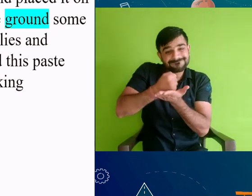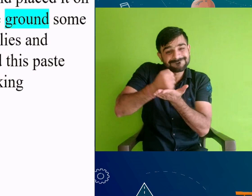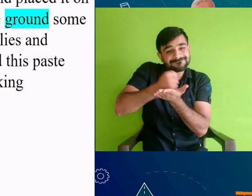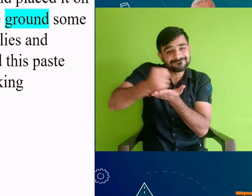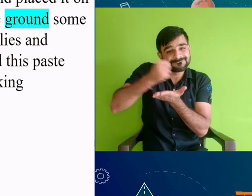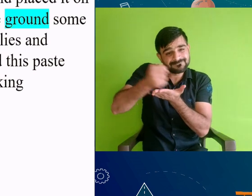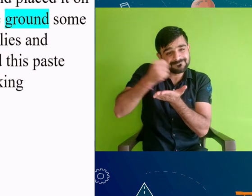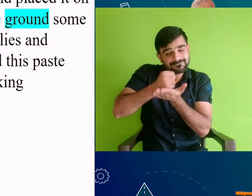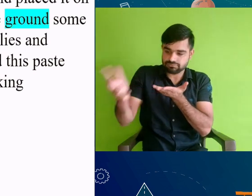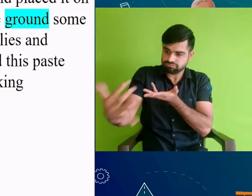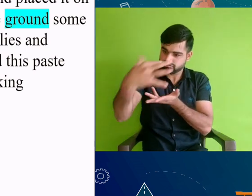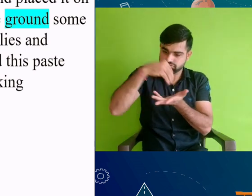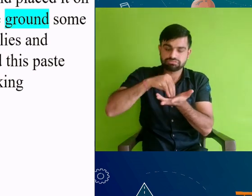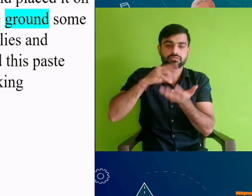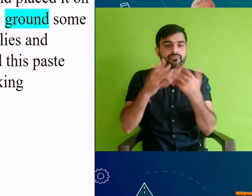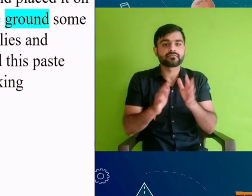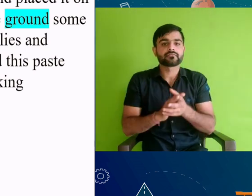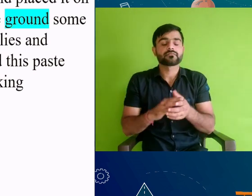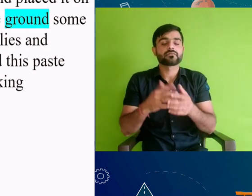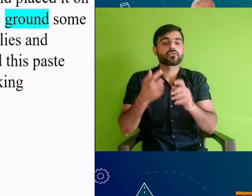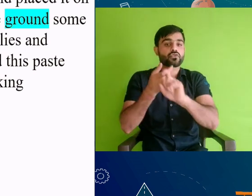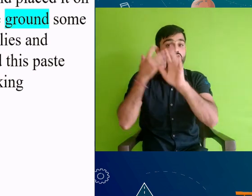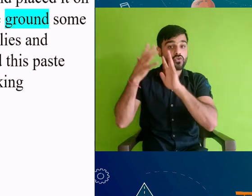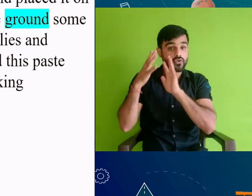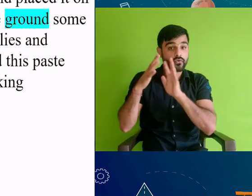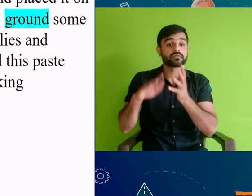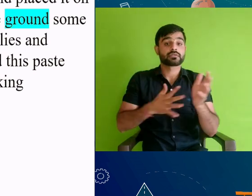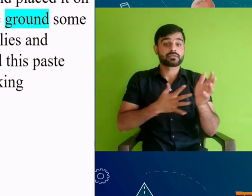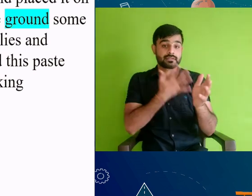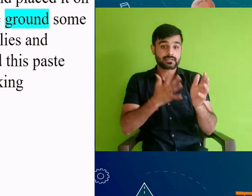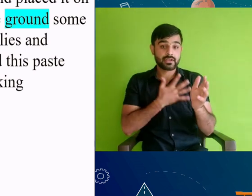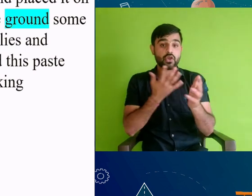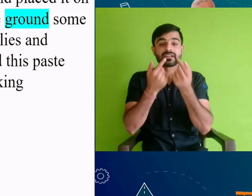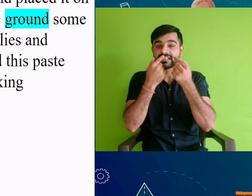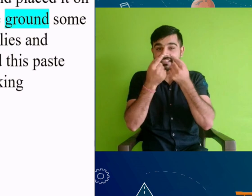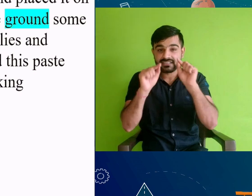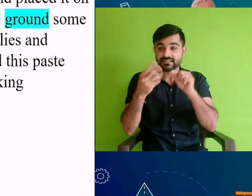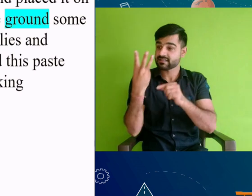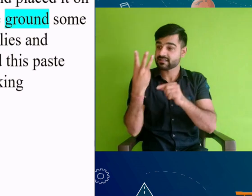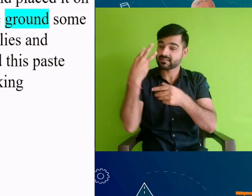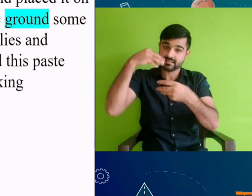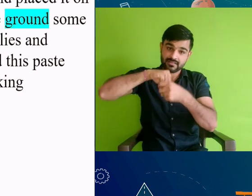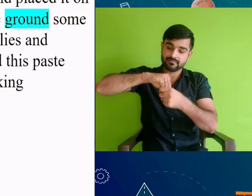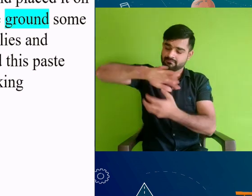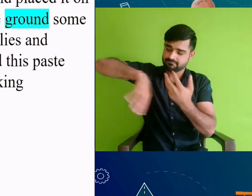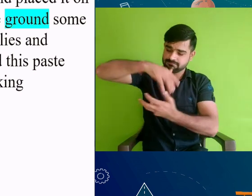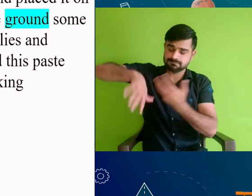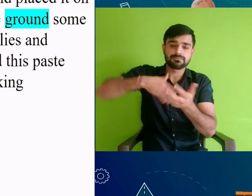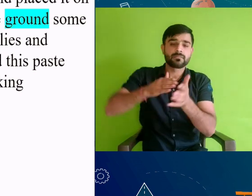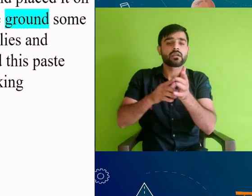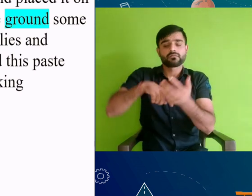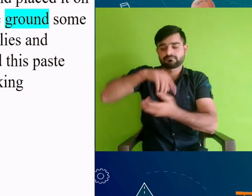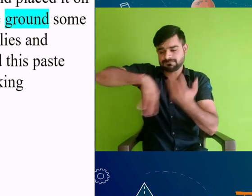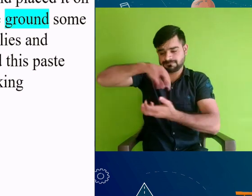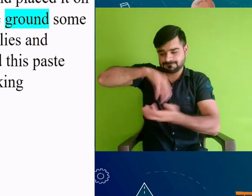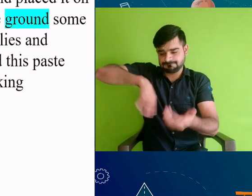फ्रेश कोकोनट, ग्रीन चिलीज और गार्लिक तीनों को मिलाकर उनका एक पेस्ट